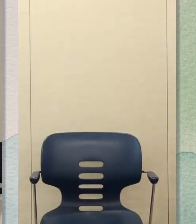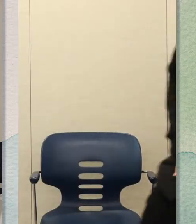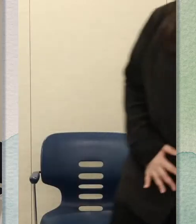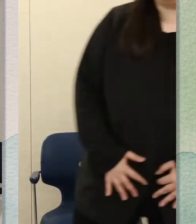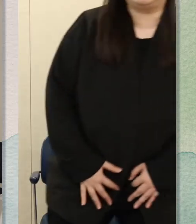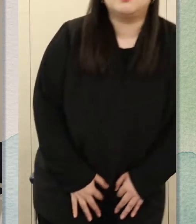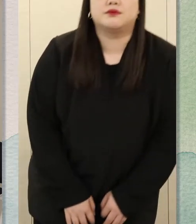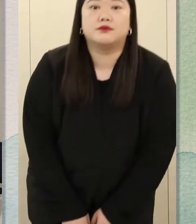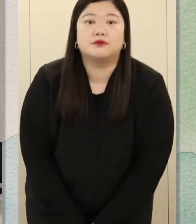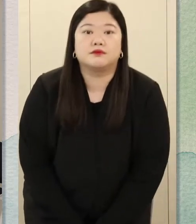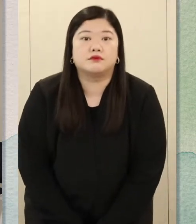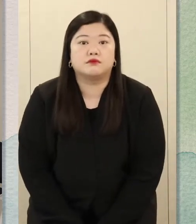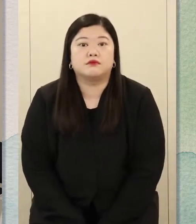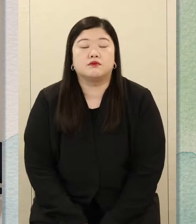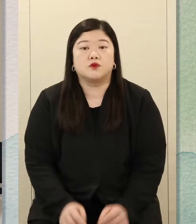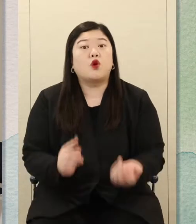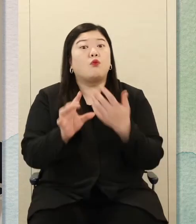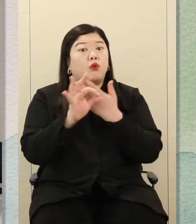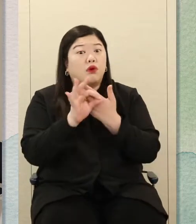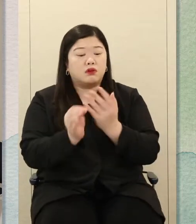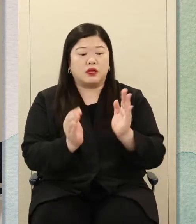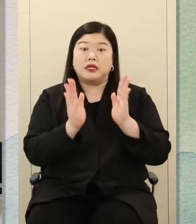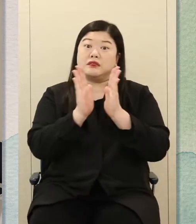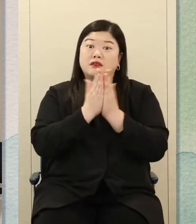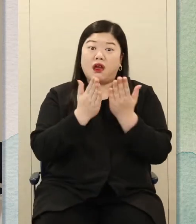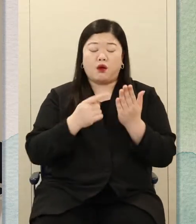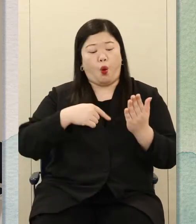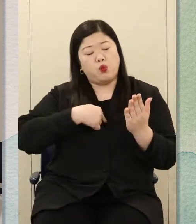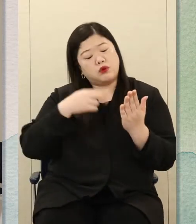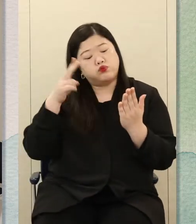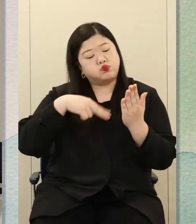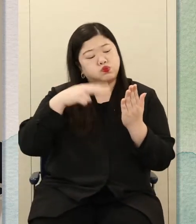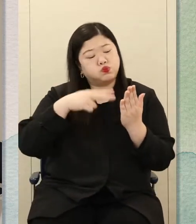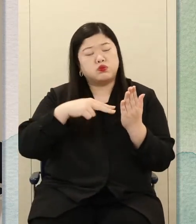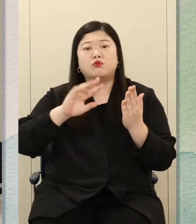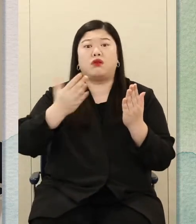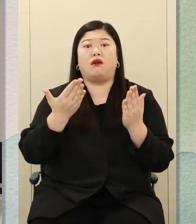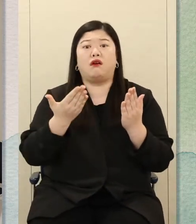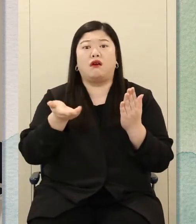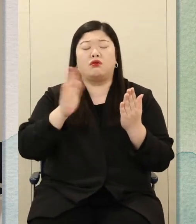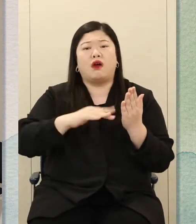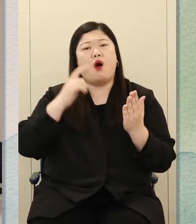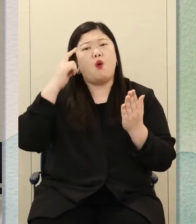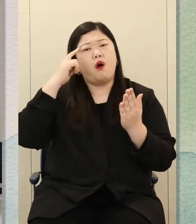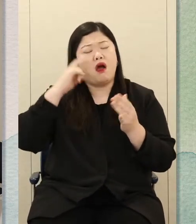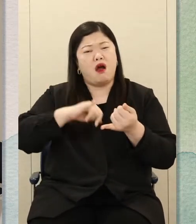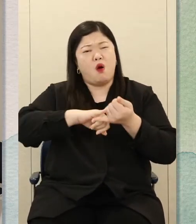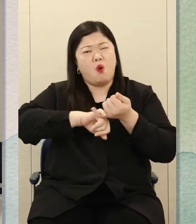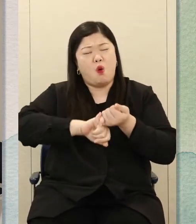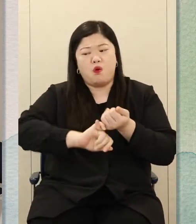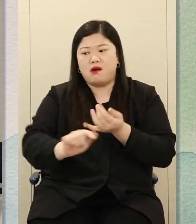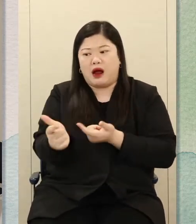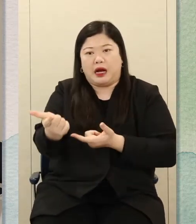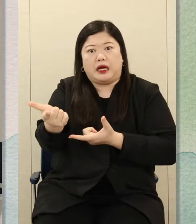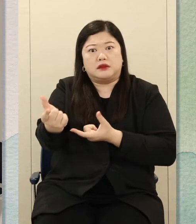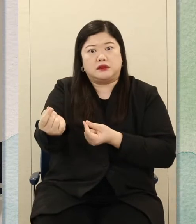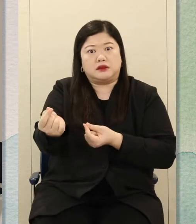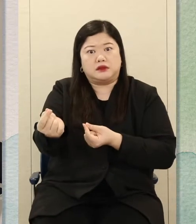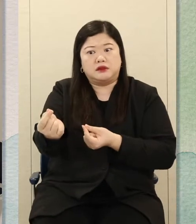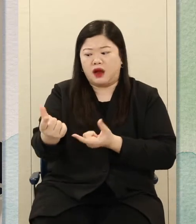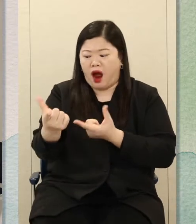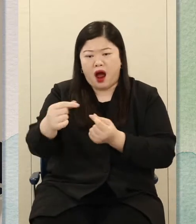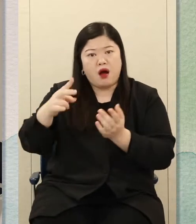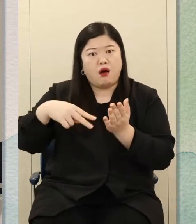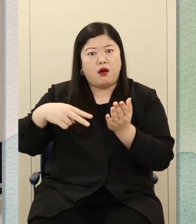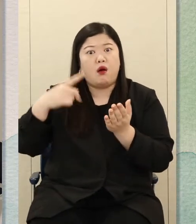그러면 책은 혼자 읽어도 좋잖아요. 예, 근데 왜 같이 읽을까? 예, 혼자 읽어도 좋은 책을 왜 같이 읽을까?